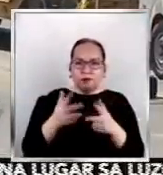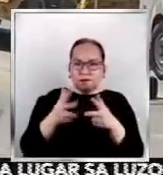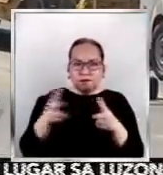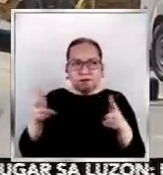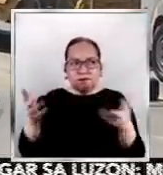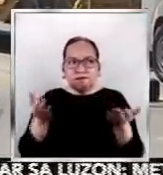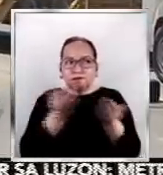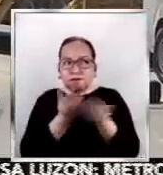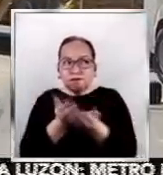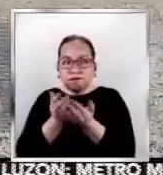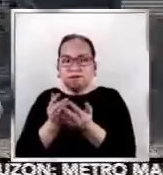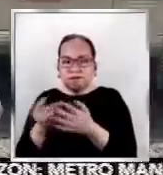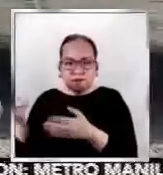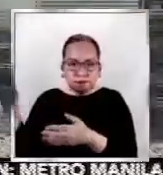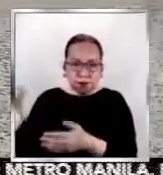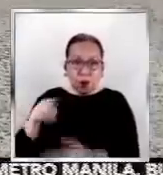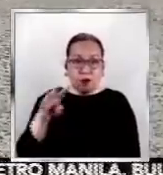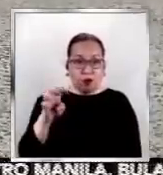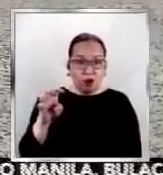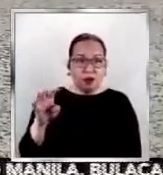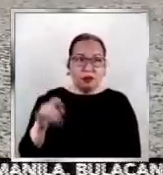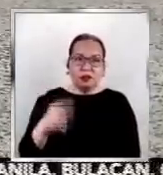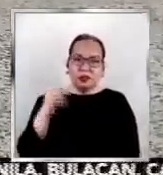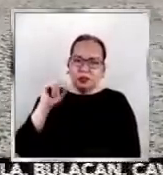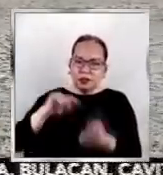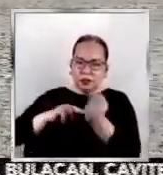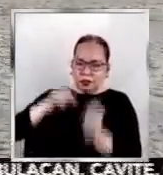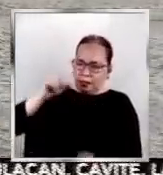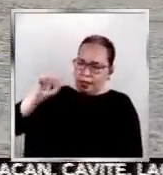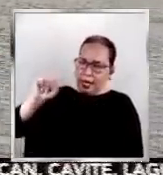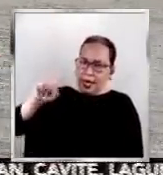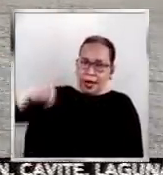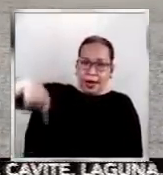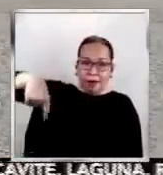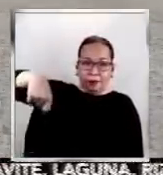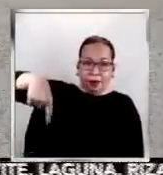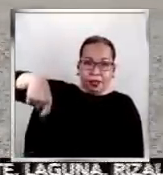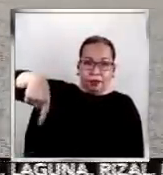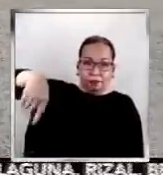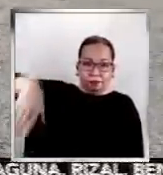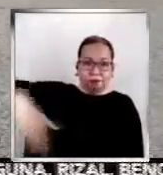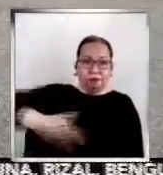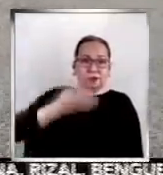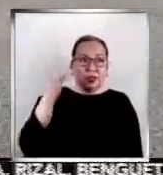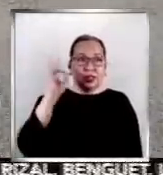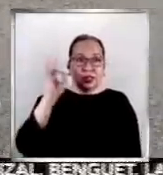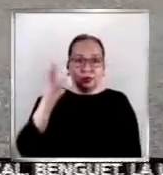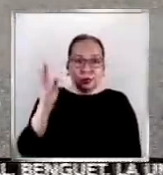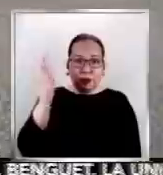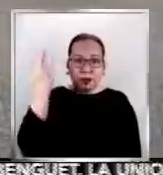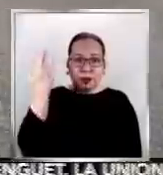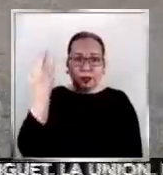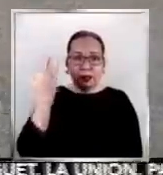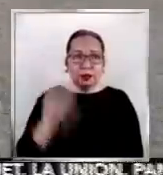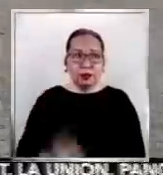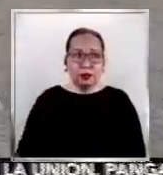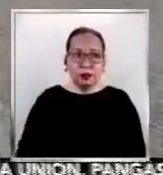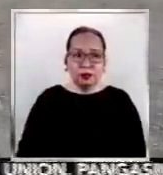alas 11 kagabi hanggang alas 7 kaninong umaga. Karamihan sa mga ito papuntang Puerto Galera at Bacolod